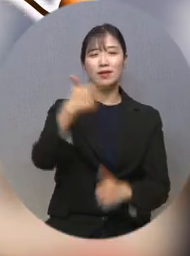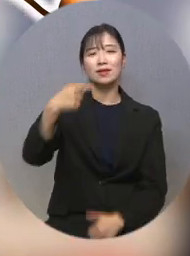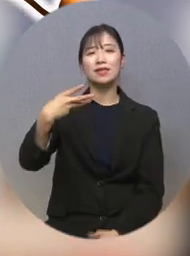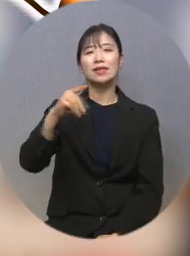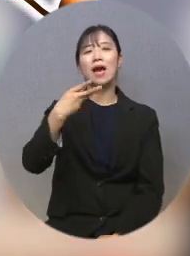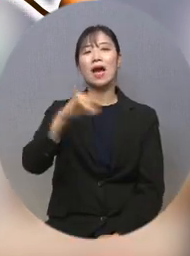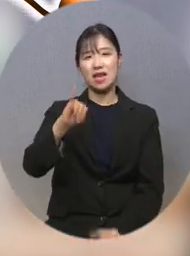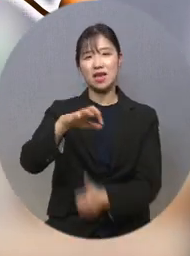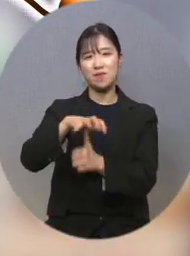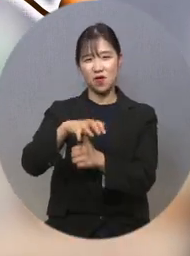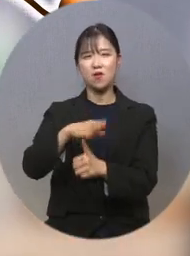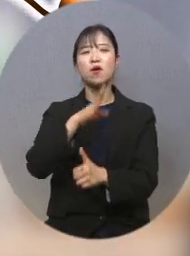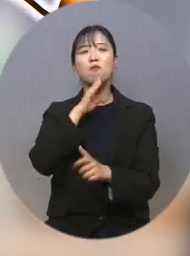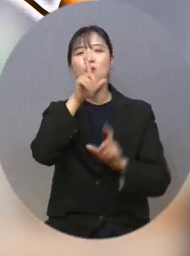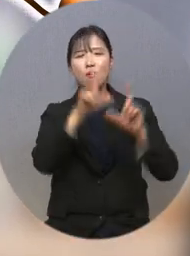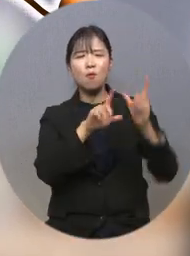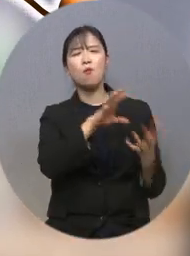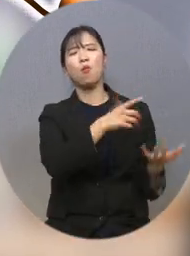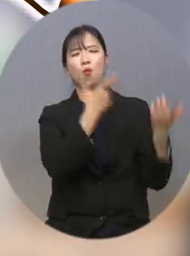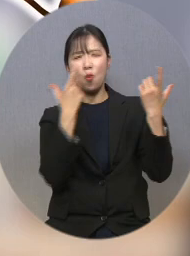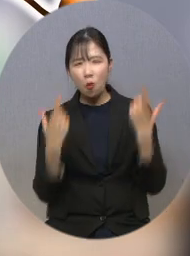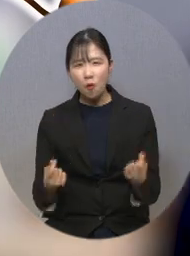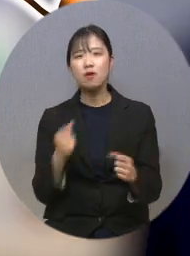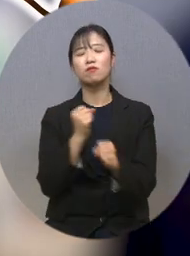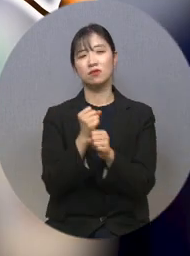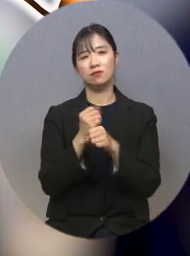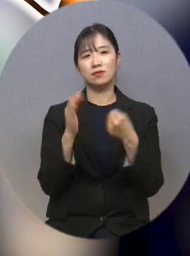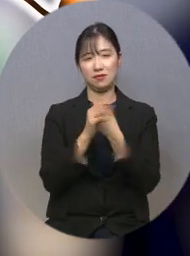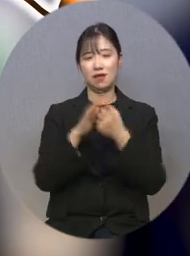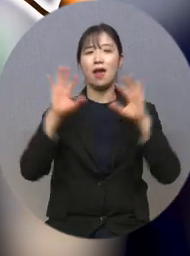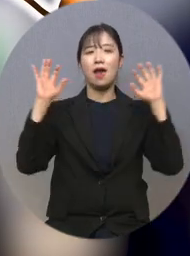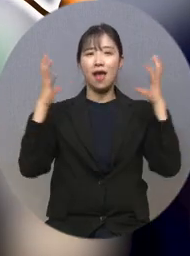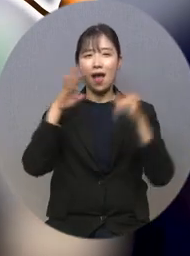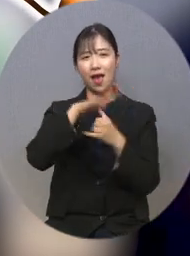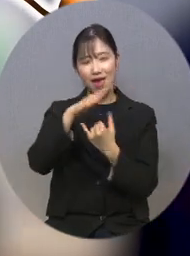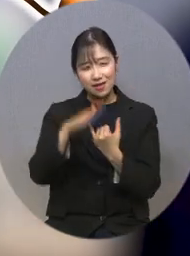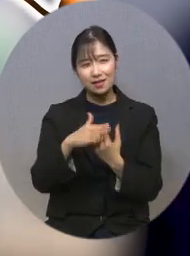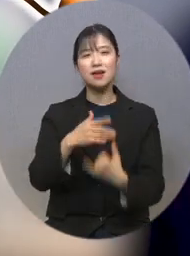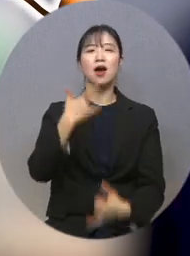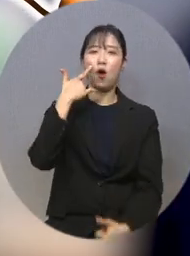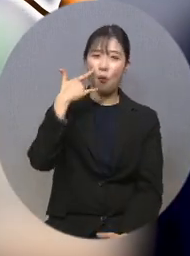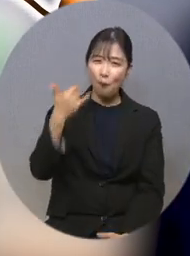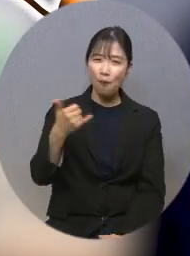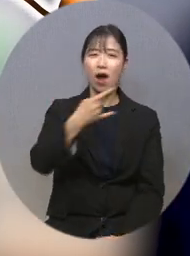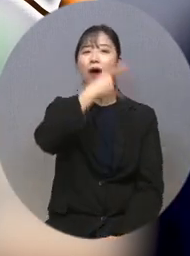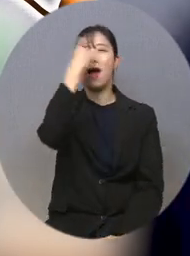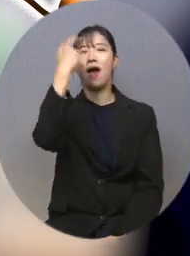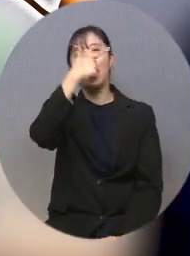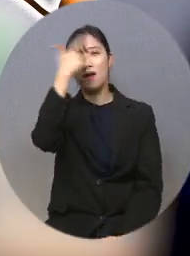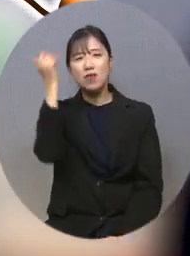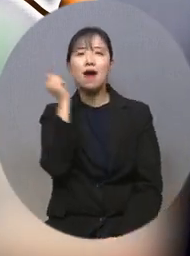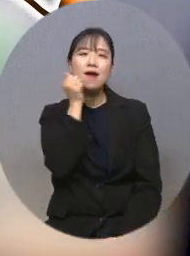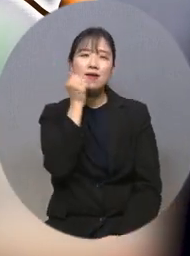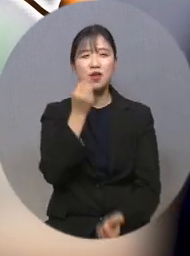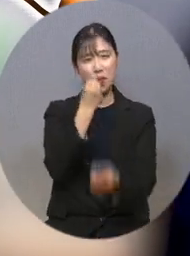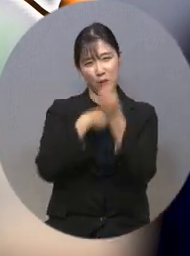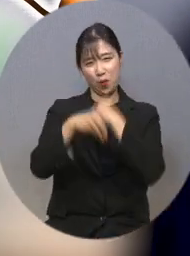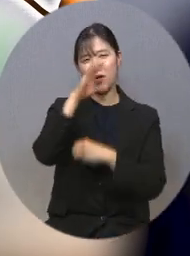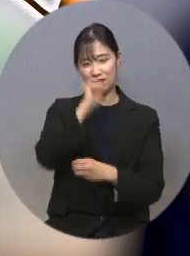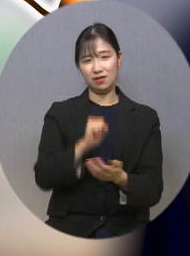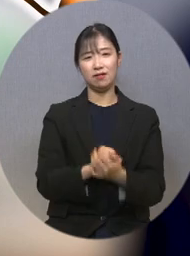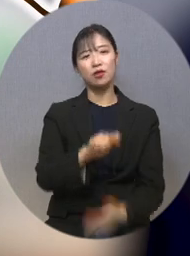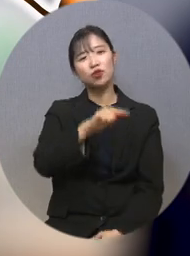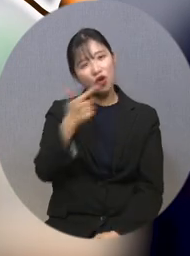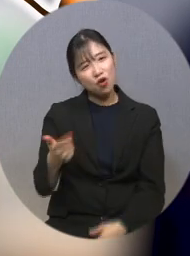원물 그대로해서 만들었기 때문에 아이들의 건강식으로 정말 좋고요. 엄마 아빠들 간식, 할아버지 할머니들 간식 정말 좋습니다. 저녁에